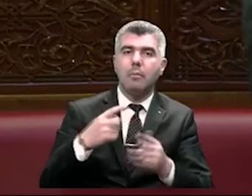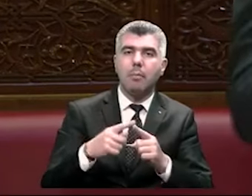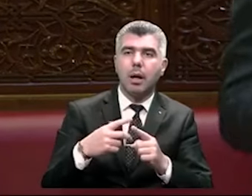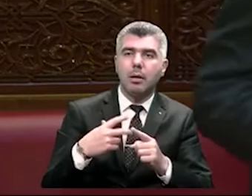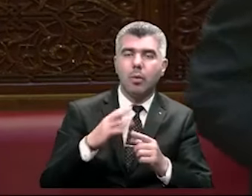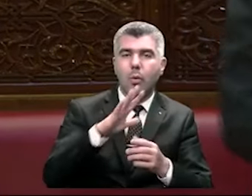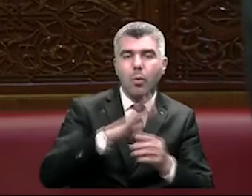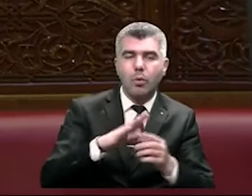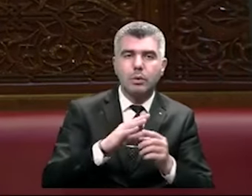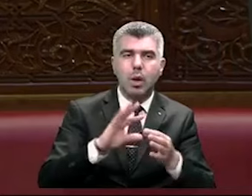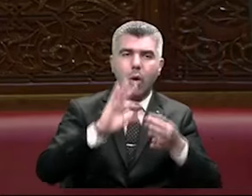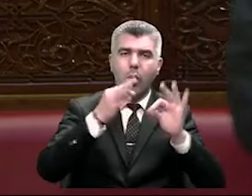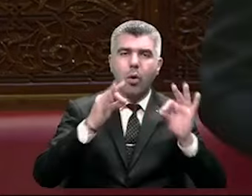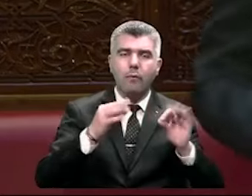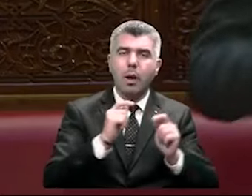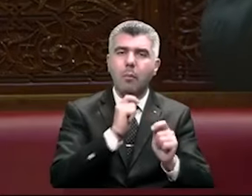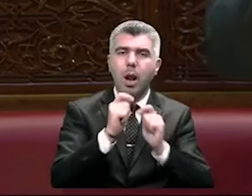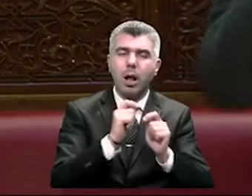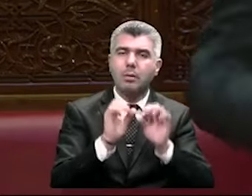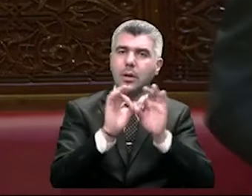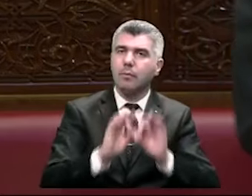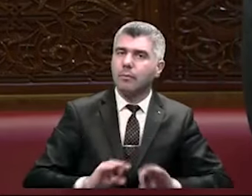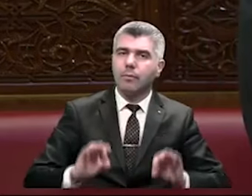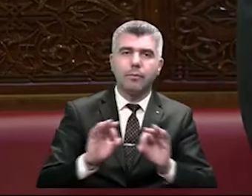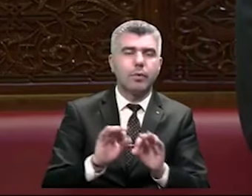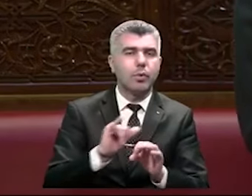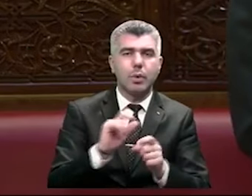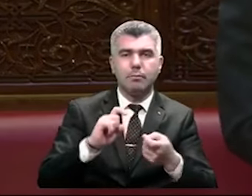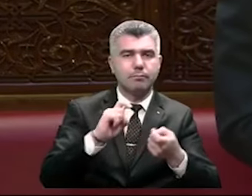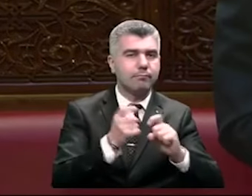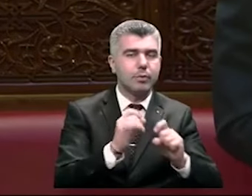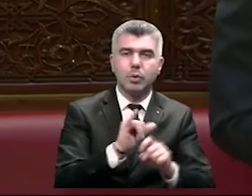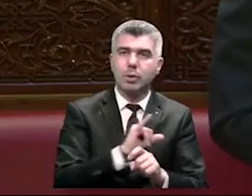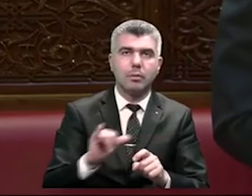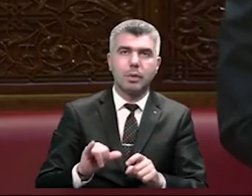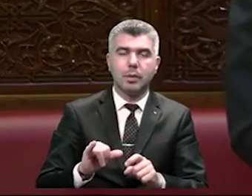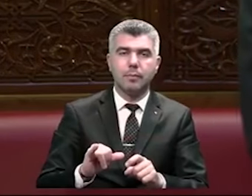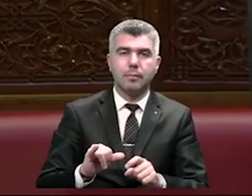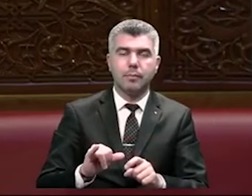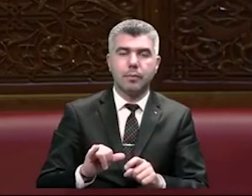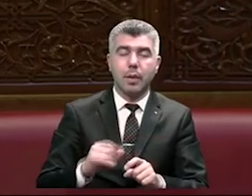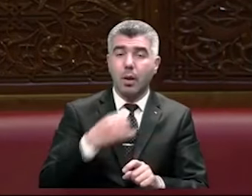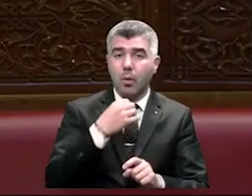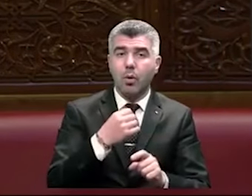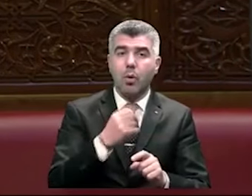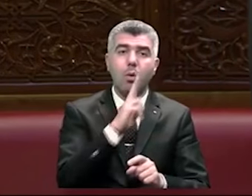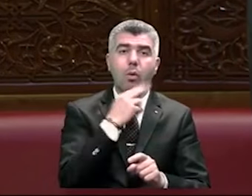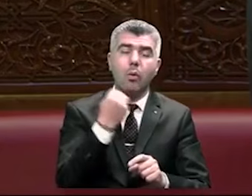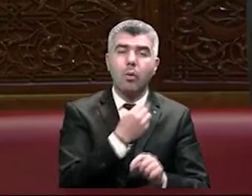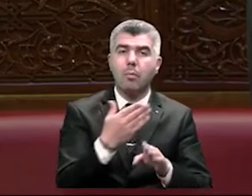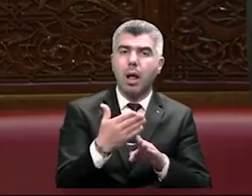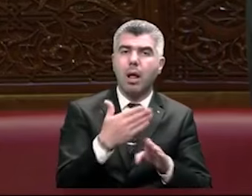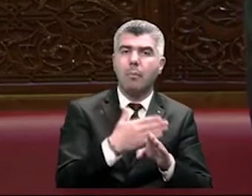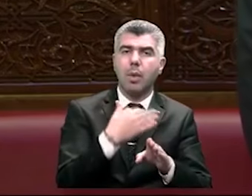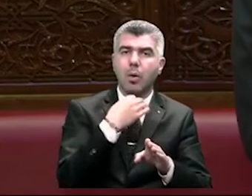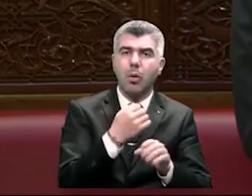بغيتش ندخل في النقاشات اللي ربما كشخص فيها انا ما عمري ما قلت بان الحكومه السابقه